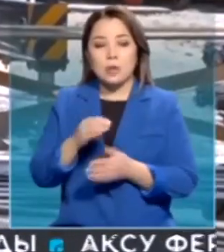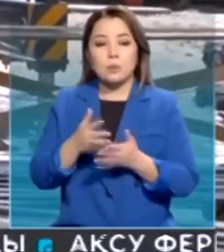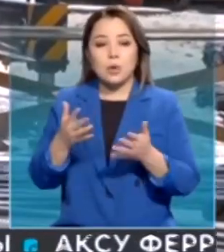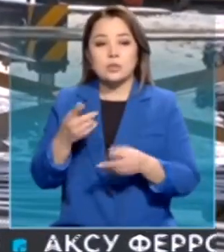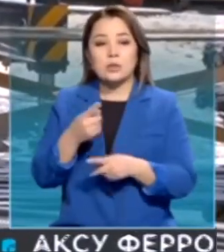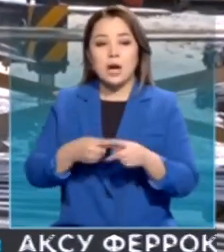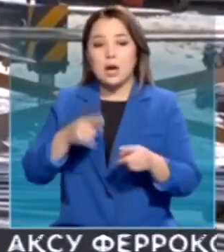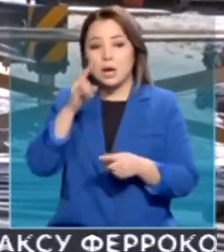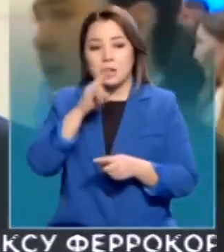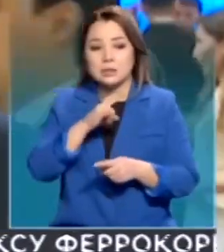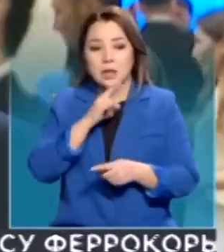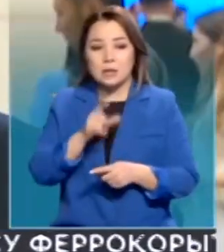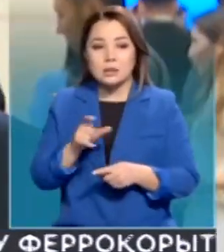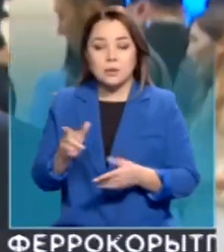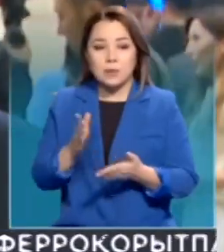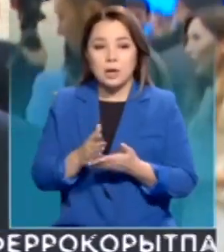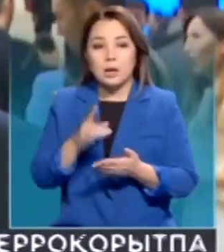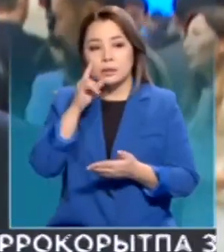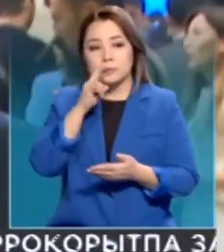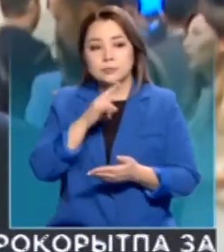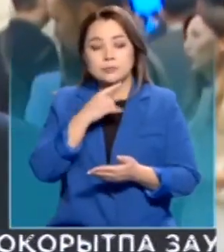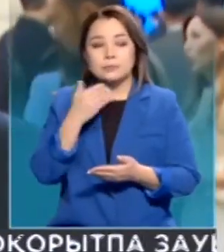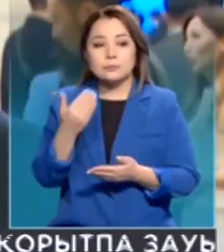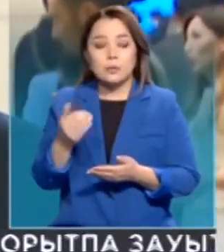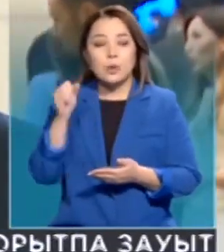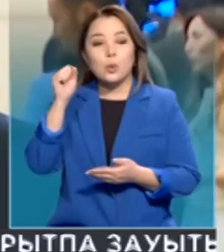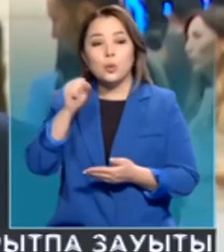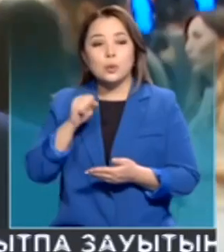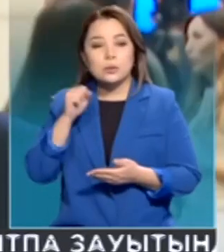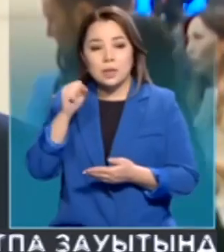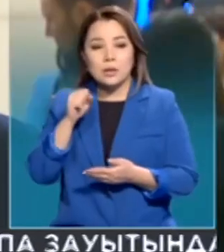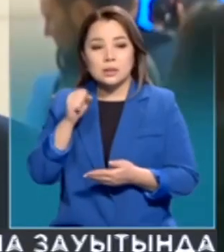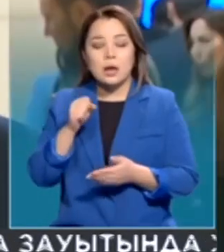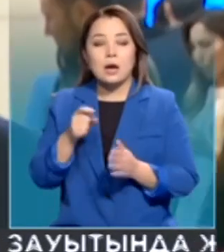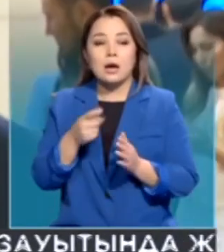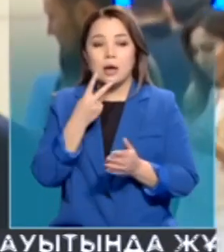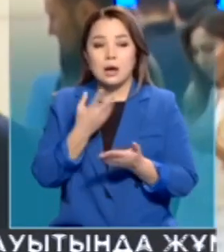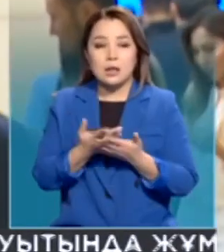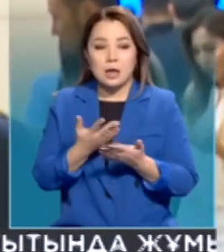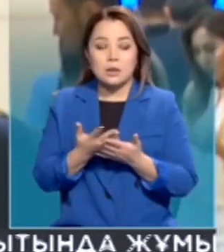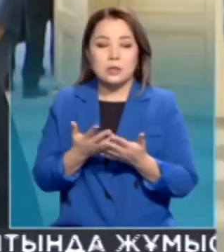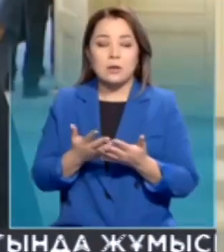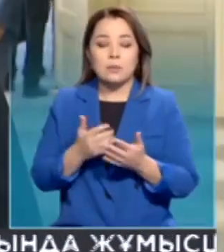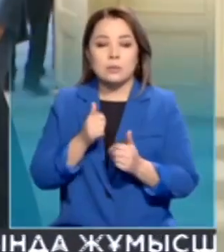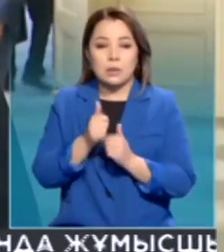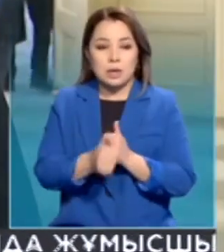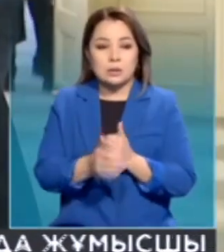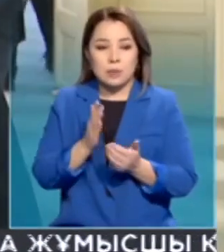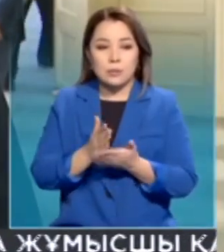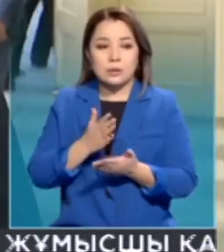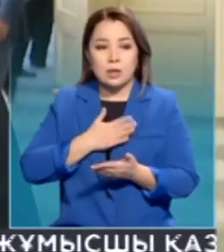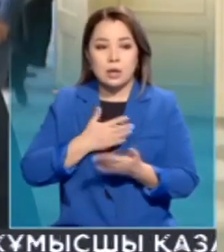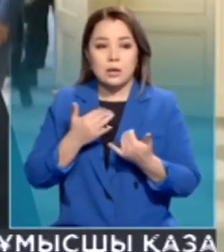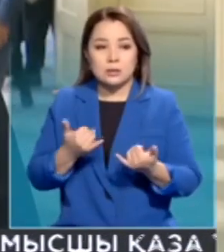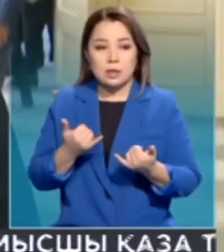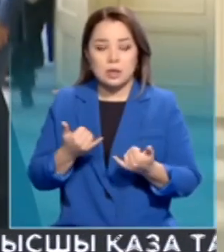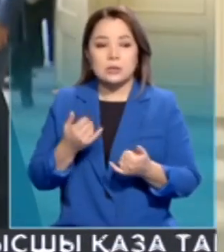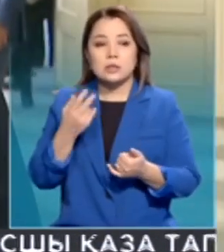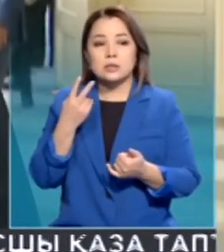жартысы қазақстандық. Қазақстан Өзбекстанға қарағанда біраз алдында. Бізді